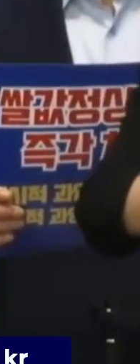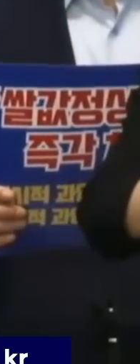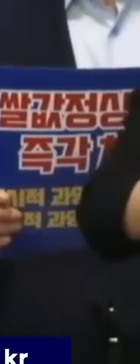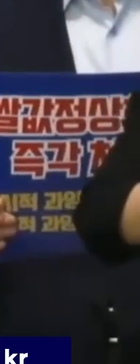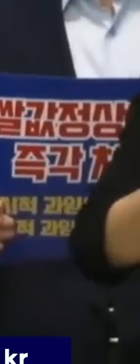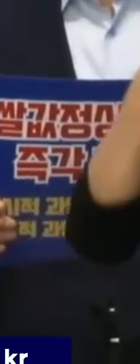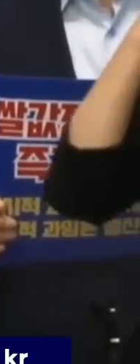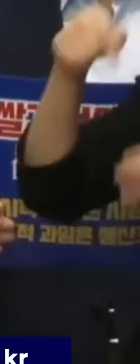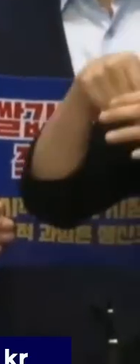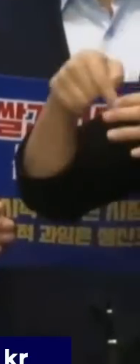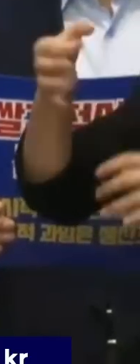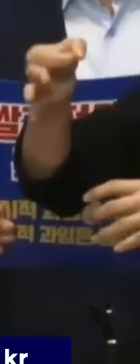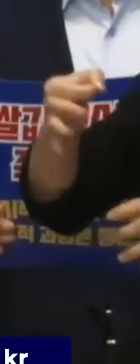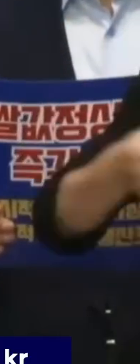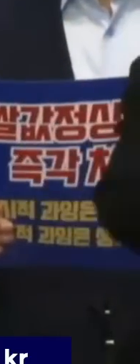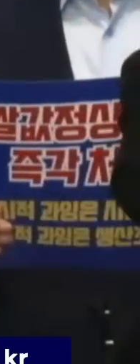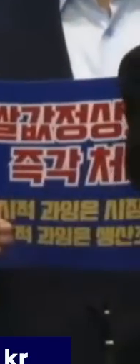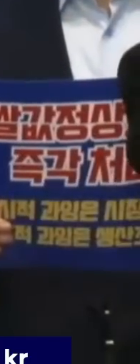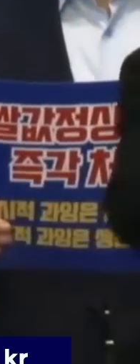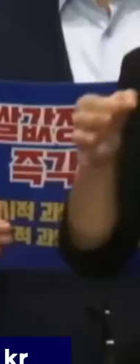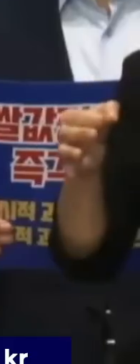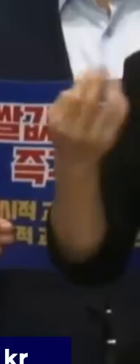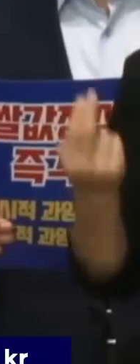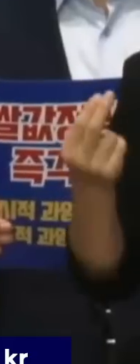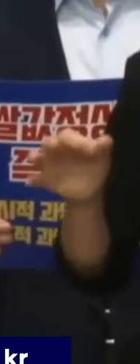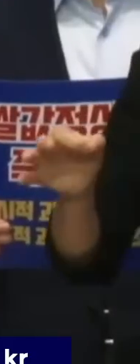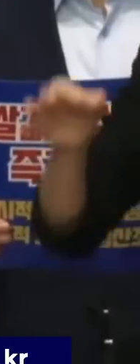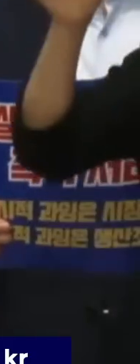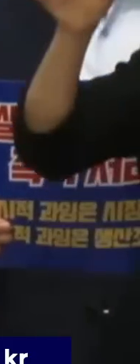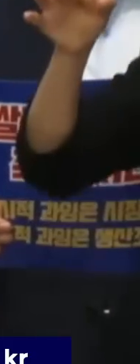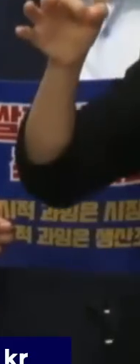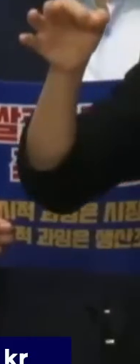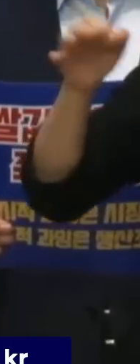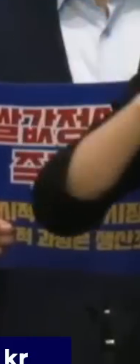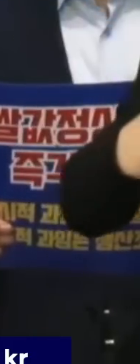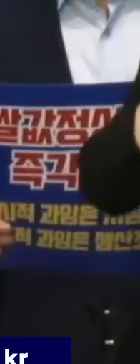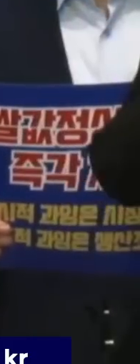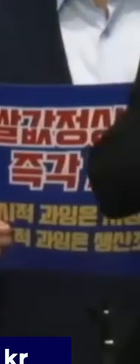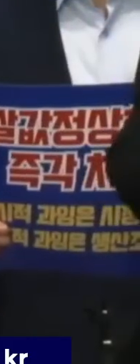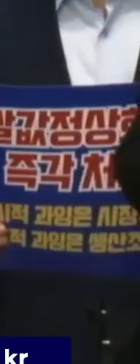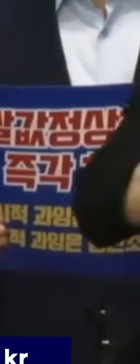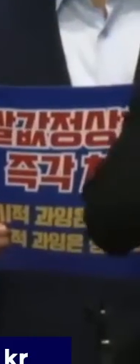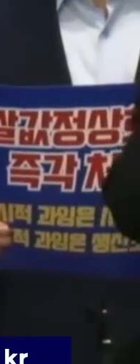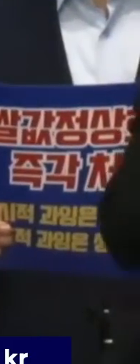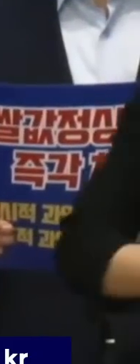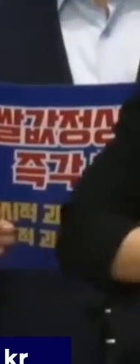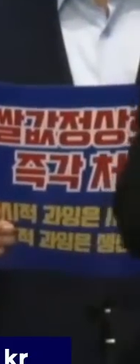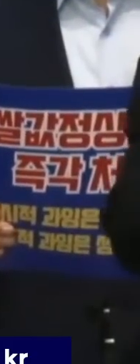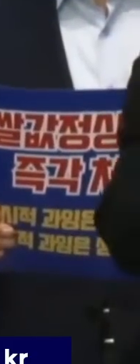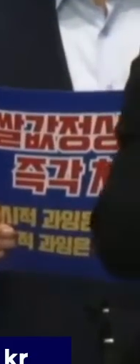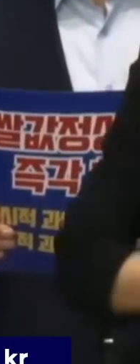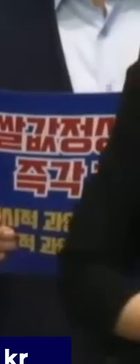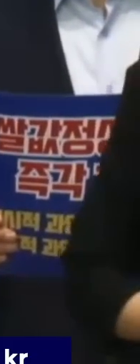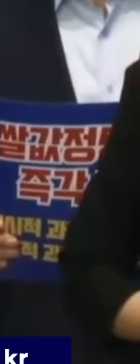되는 쌀값과 농업인을 희생양으로 삼았습니다. 시장 격리를 자동화하면 재배